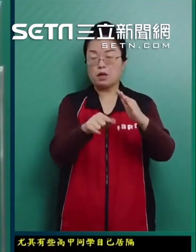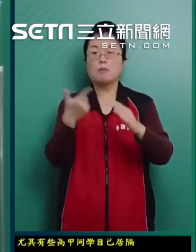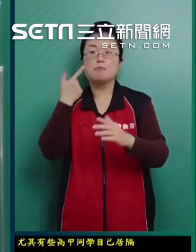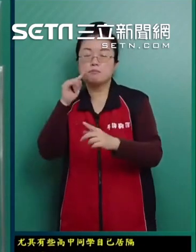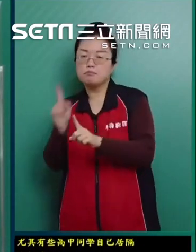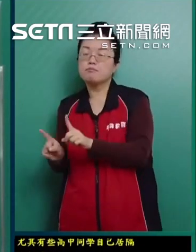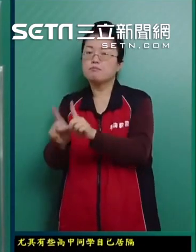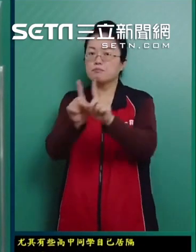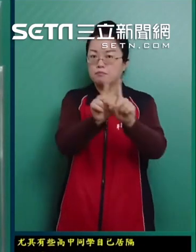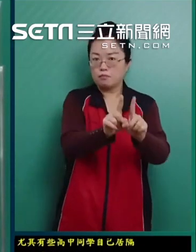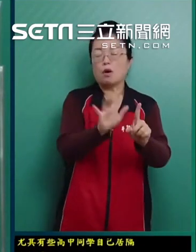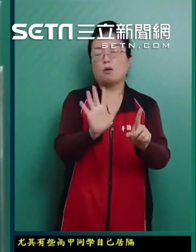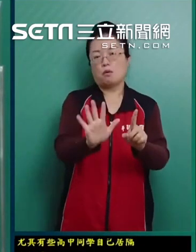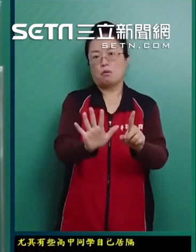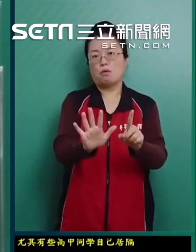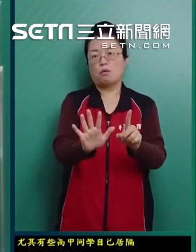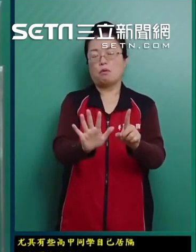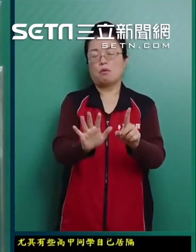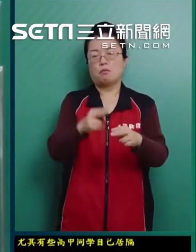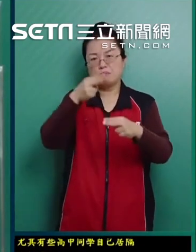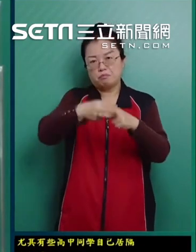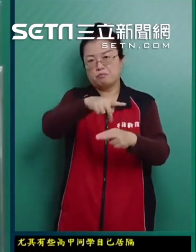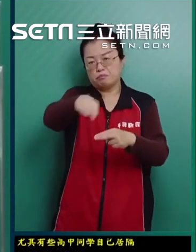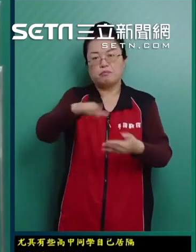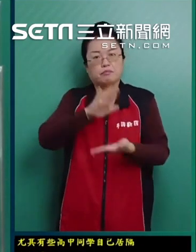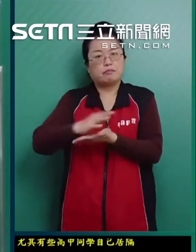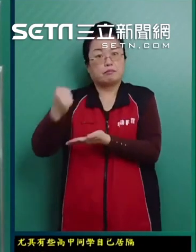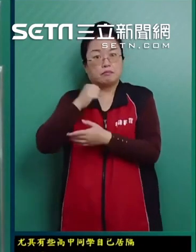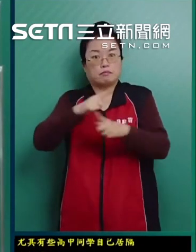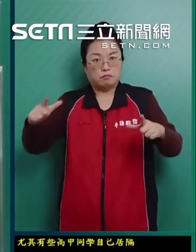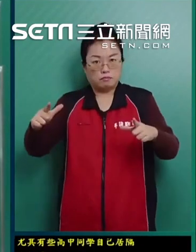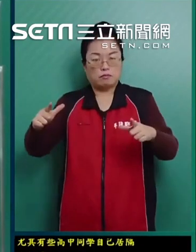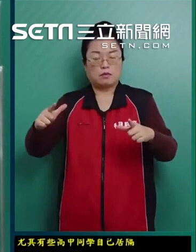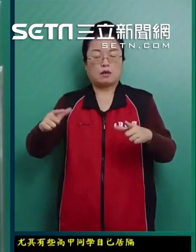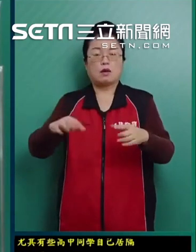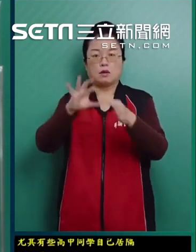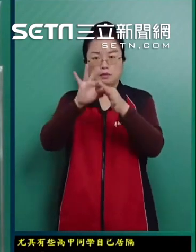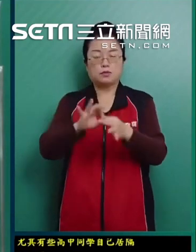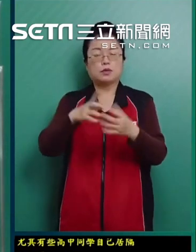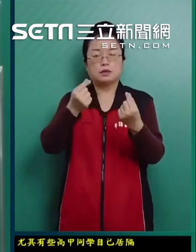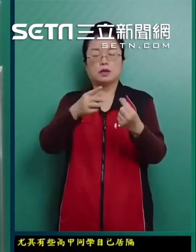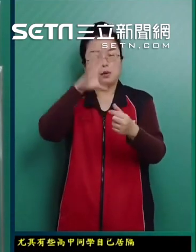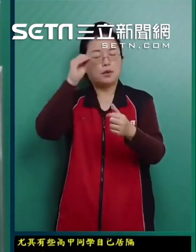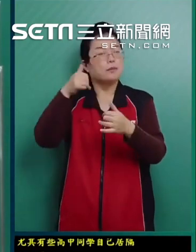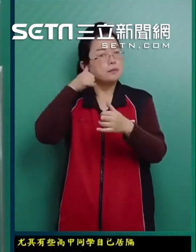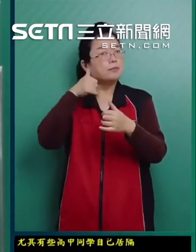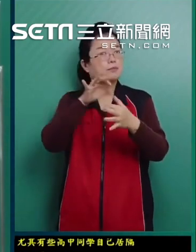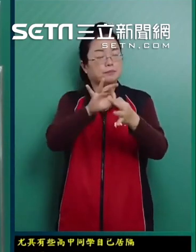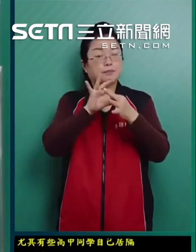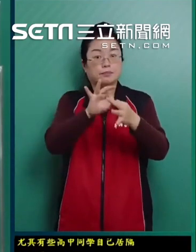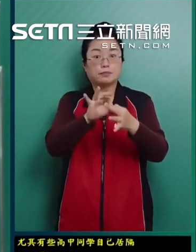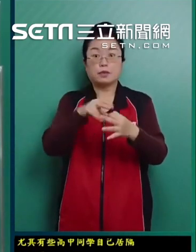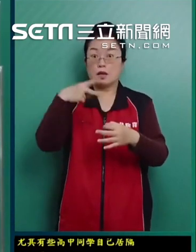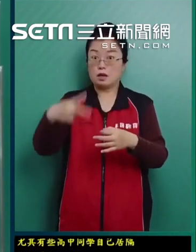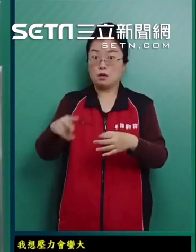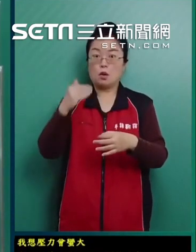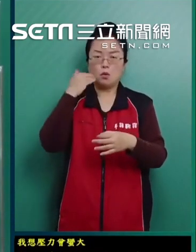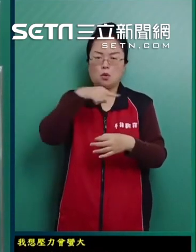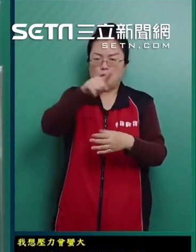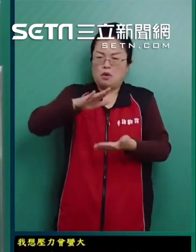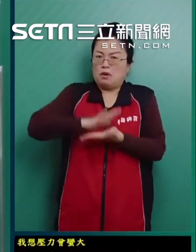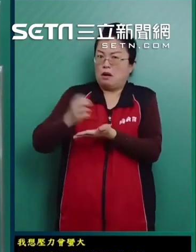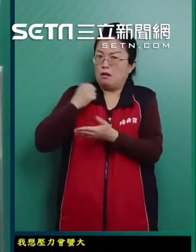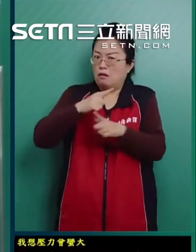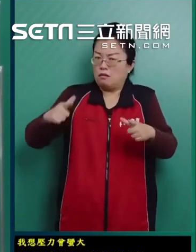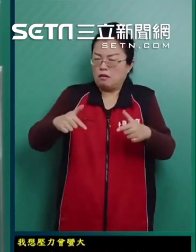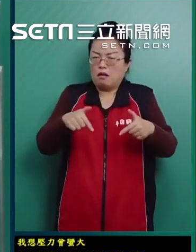供192524小时免付费的安心专线，有专人接听。如果在居隔的同学们有一些